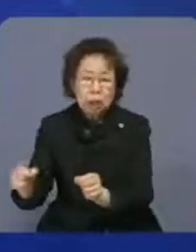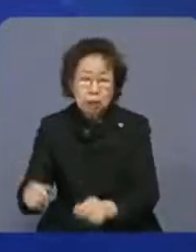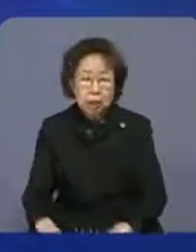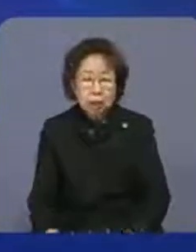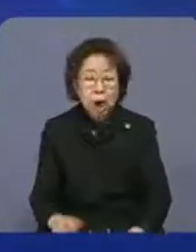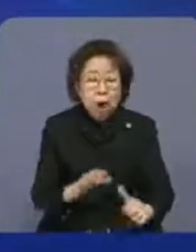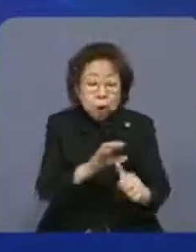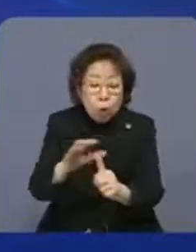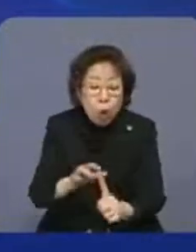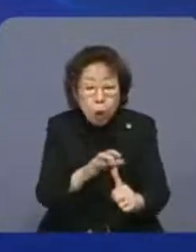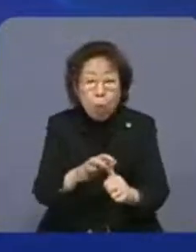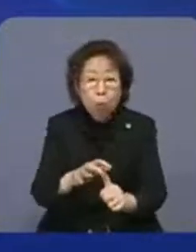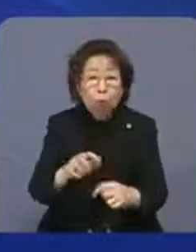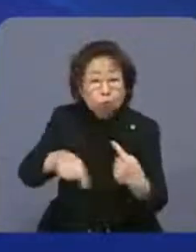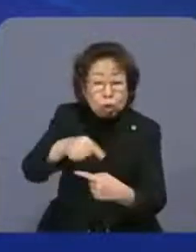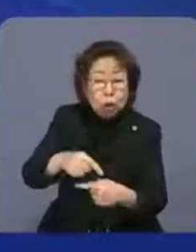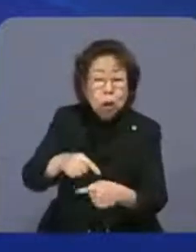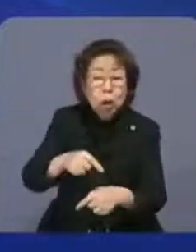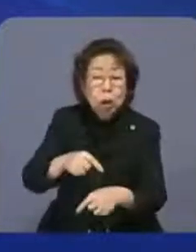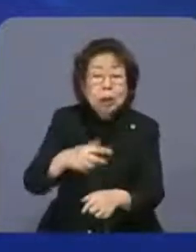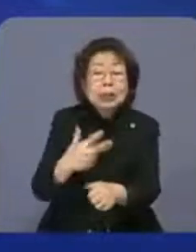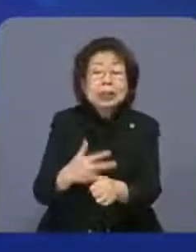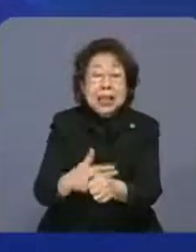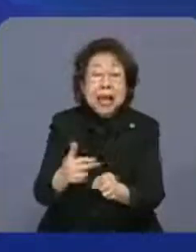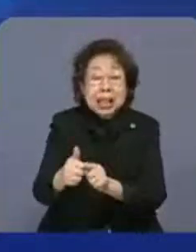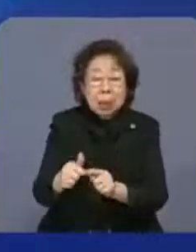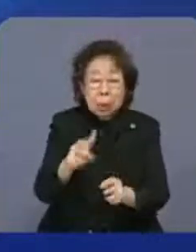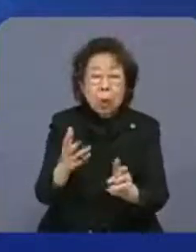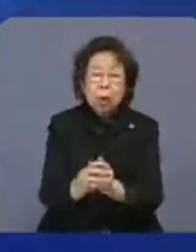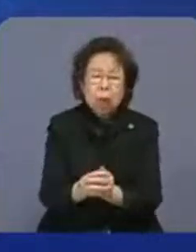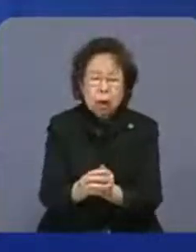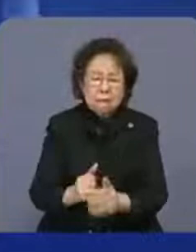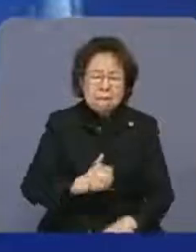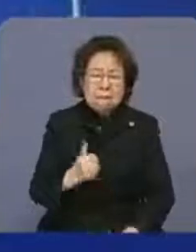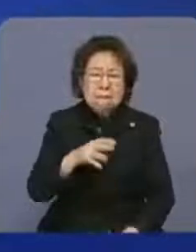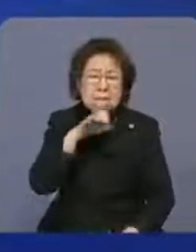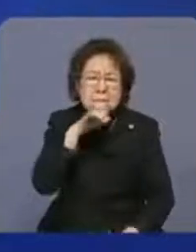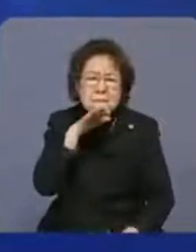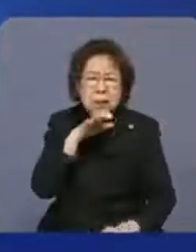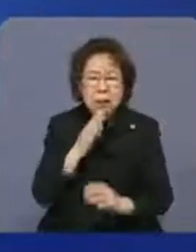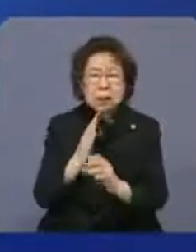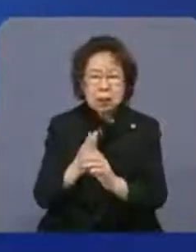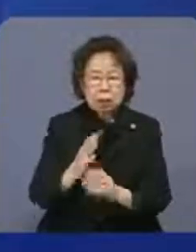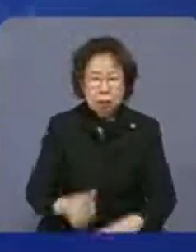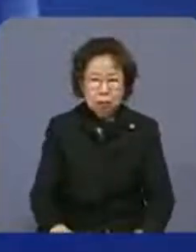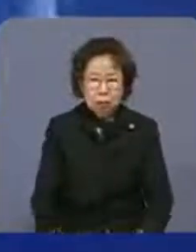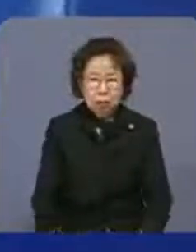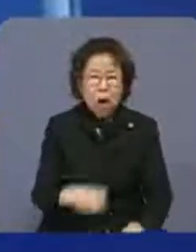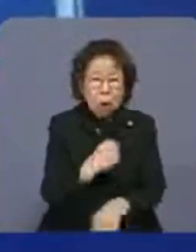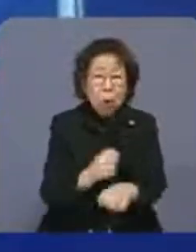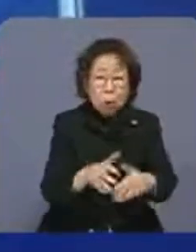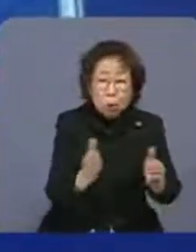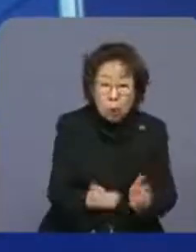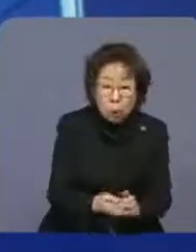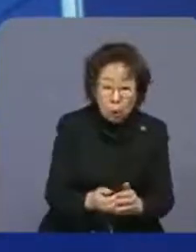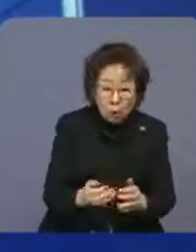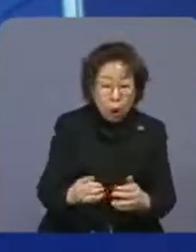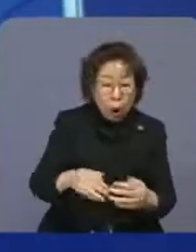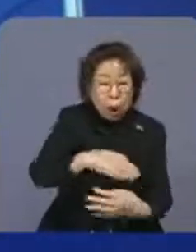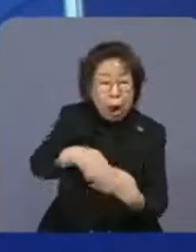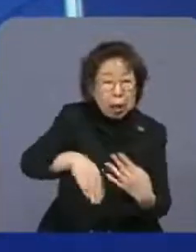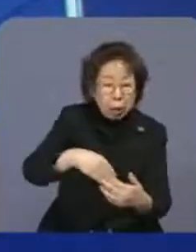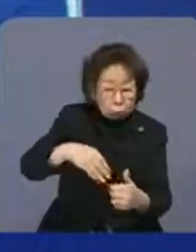정작 이 돌봄교실을 운영할 인력인 돌봄 전담사들이 강하게 반발하고 있습니다. 노조는 근무 여건이 더